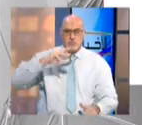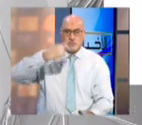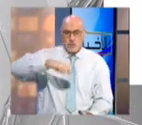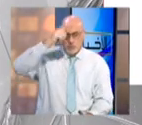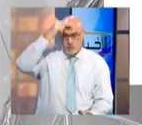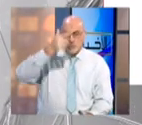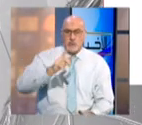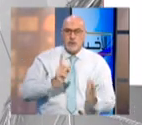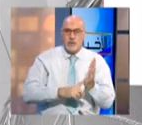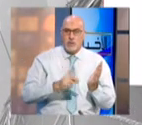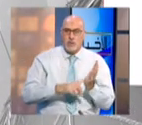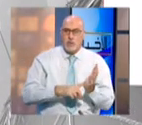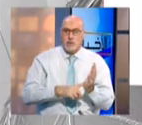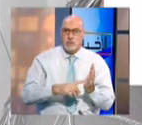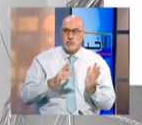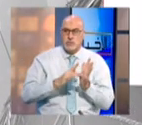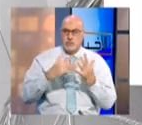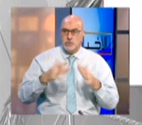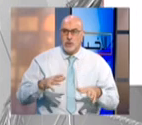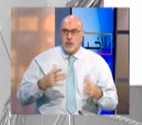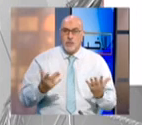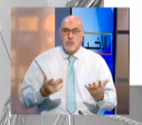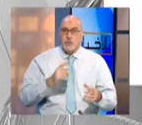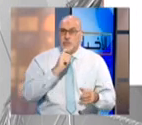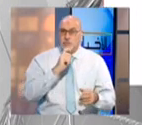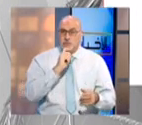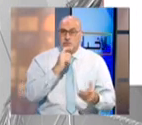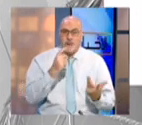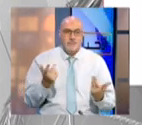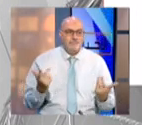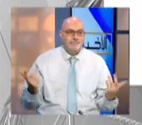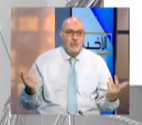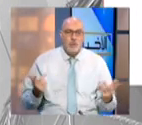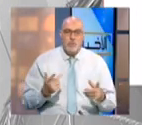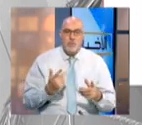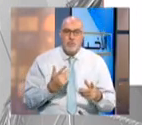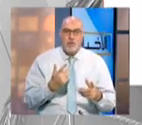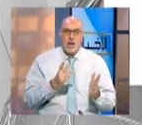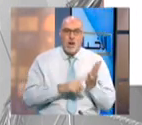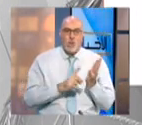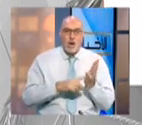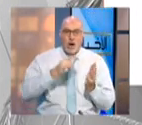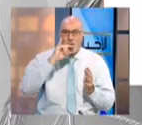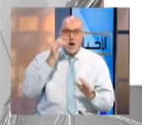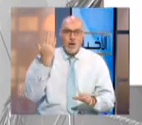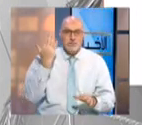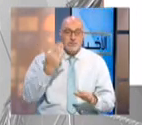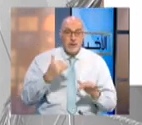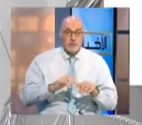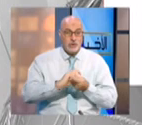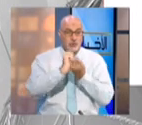المنظومة القانونية التي تسير بها لم تعد تواكب التحولات الكبرى التي تعرفها